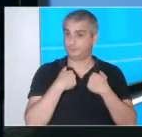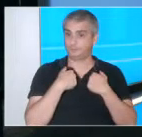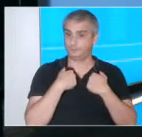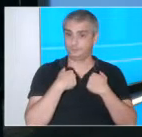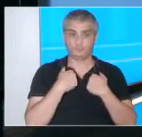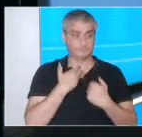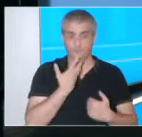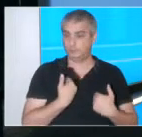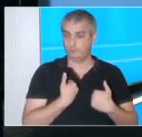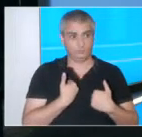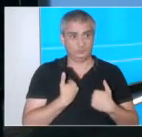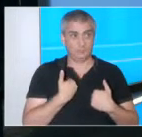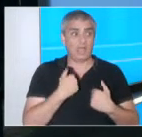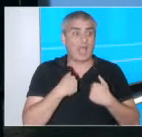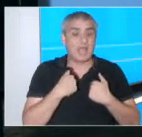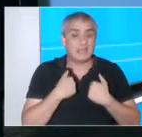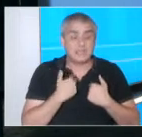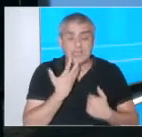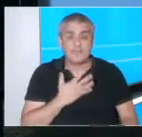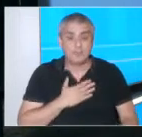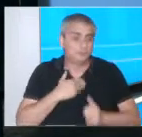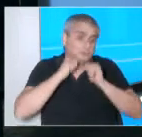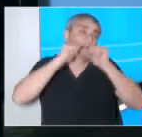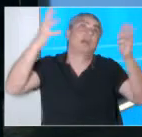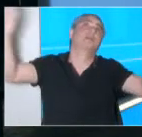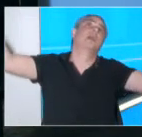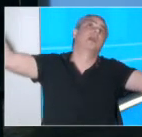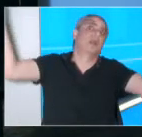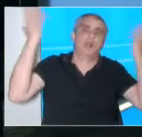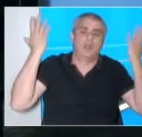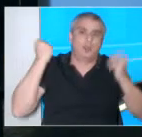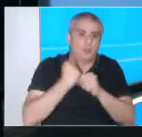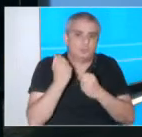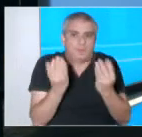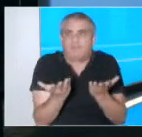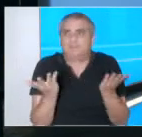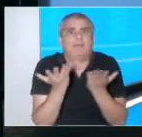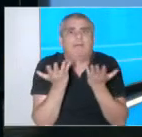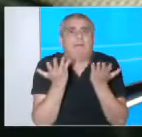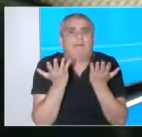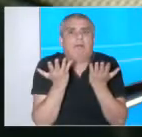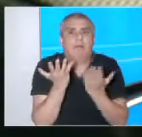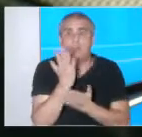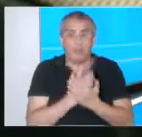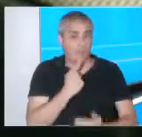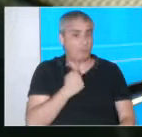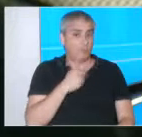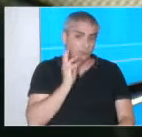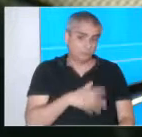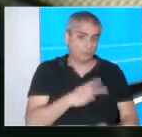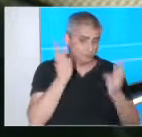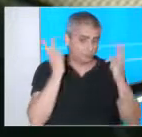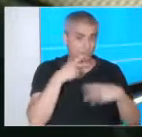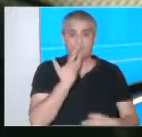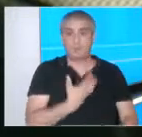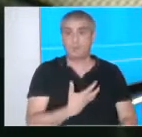מאיר פרוש, אני לא יכול להגיד לך ש... אני, מאיר פרוש, צעקתי גיבלד, איך יכול להיות שהולכים לכזה דבר? איך? היו כאלה שאמרו שיש לזה הסכמה של